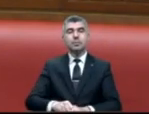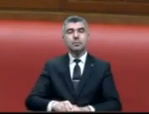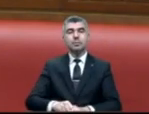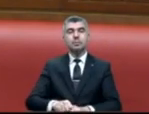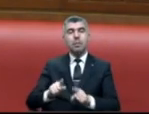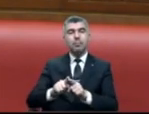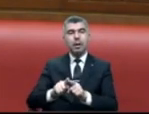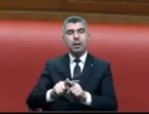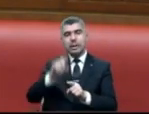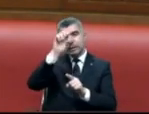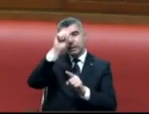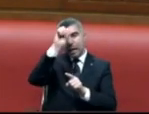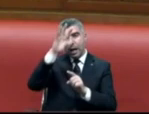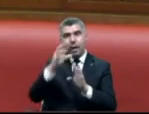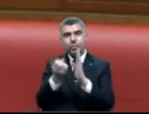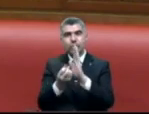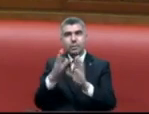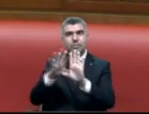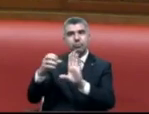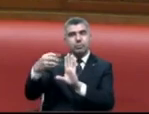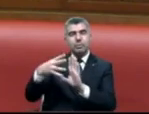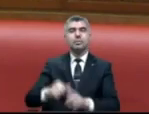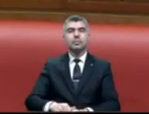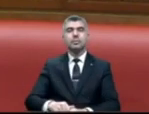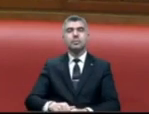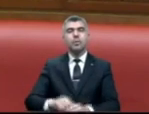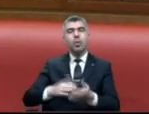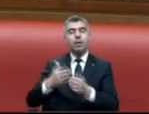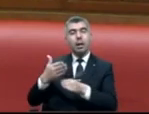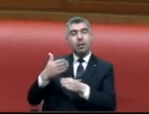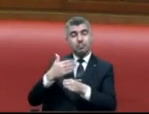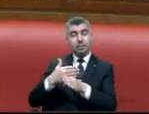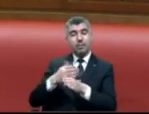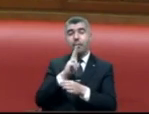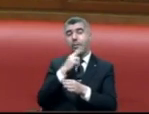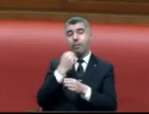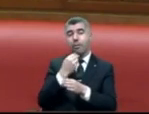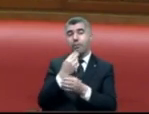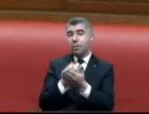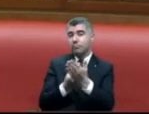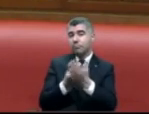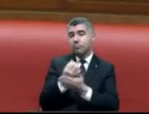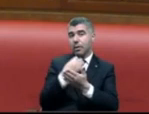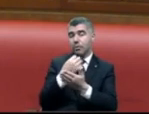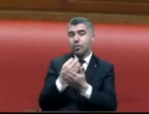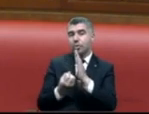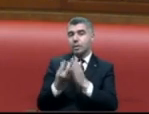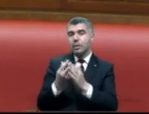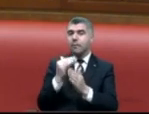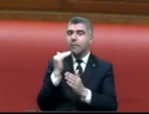كيمس بالطاقات المتجددة. فكما سبقت الإشارة إليه، الحكومة حريصة على تسريع تطوير الطاقات